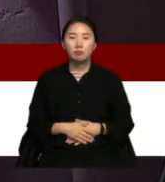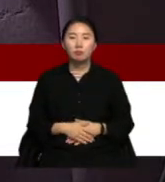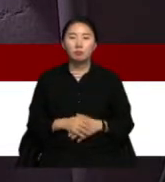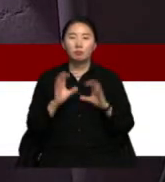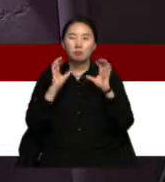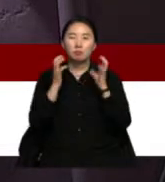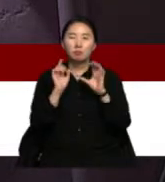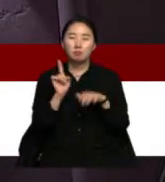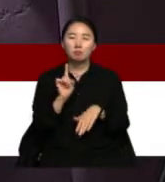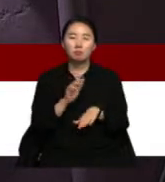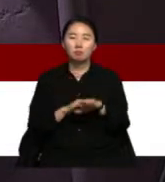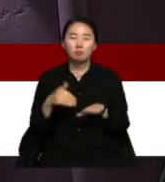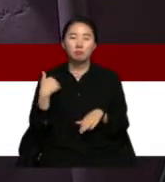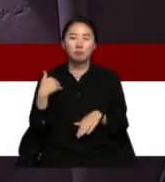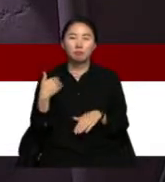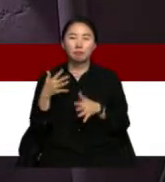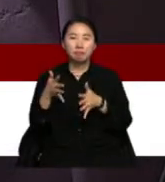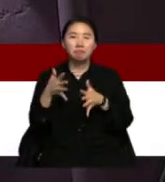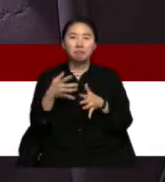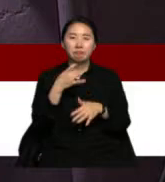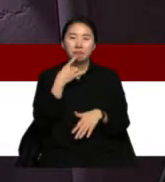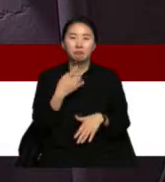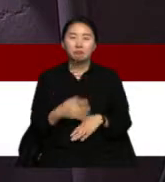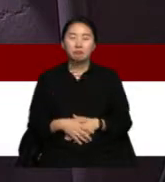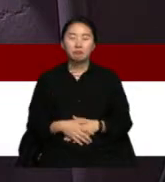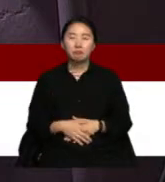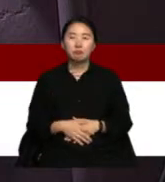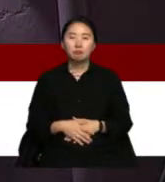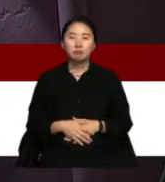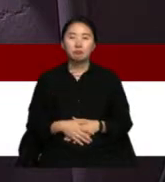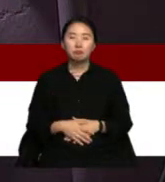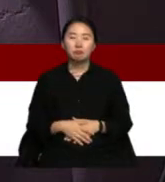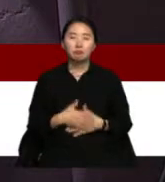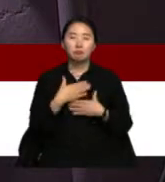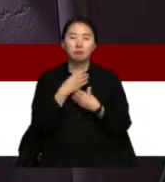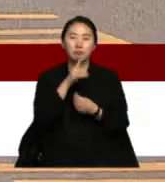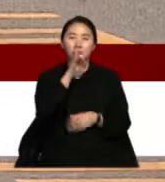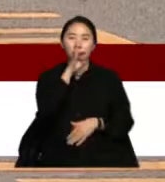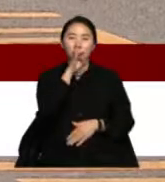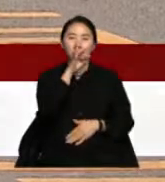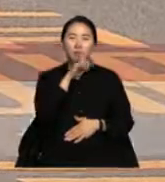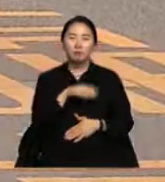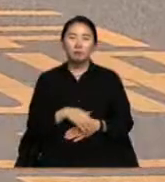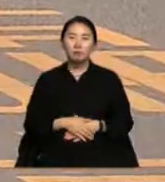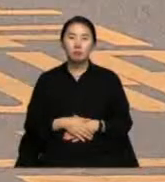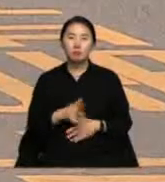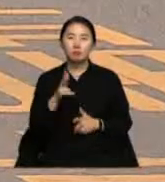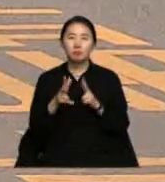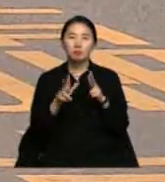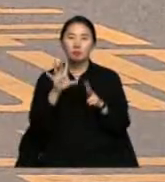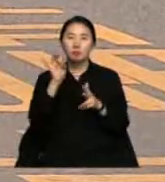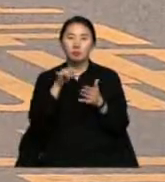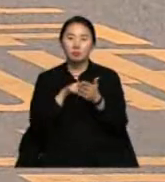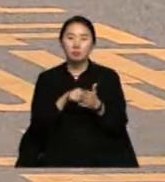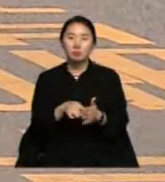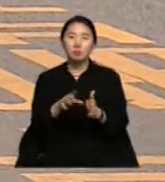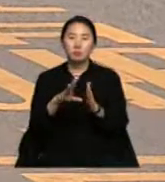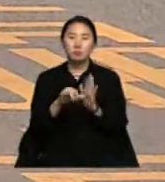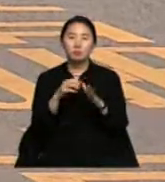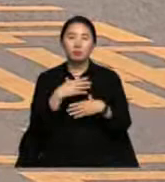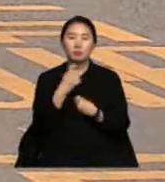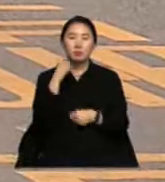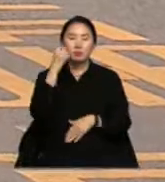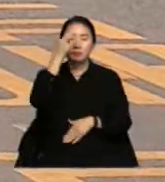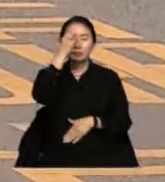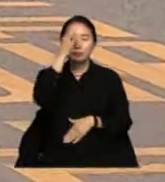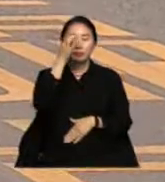애들 뭐 꿈에도 어떻대. 애들 장난이 나고. 실질적으로 치안이 안정돼야지. 군은 사업 추진 당시 안전성과